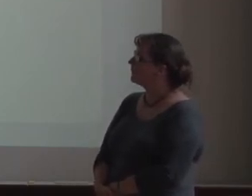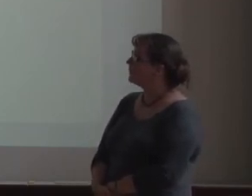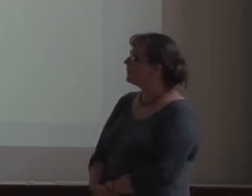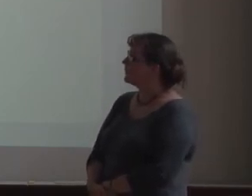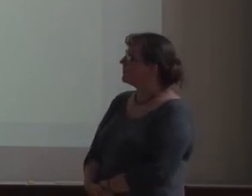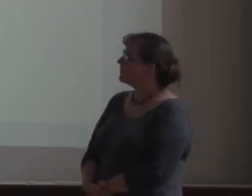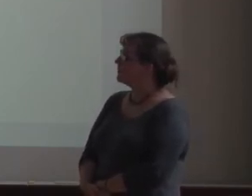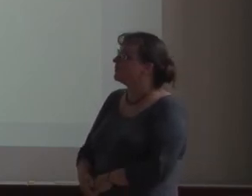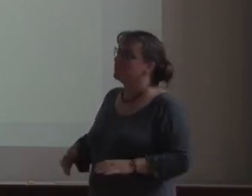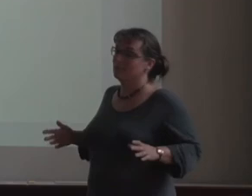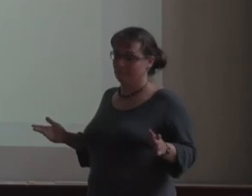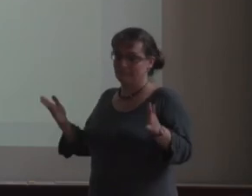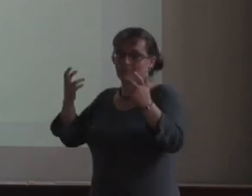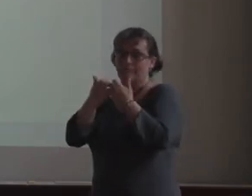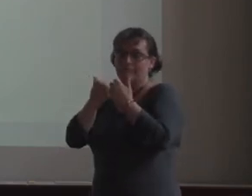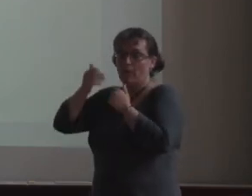voilà un exemple